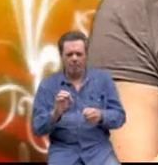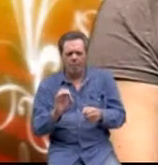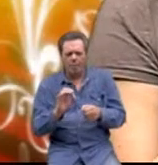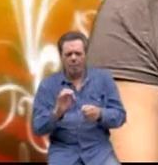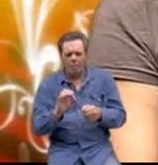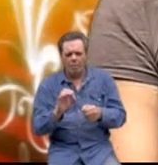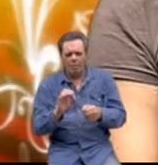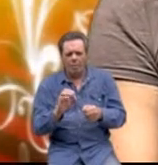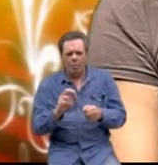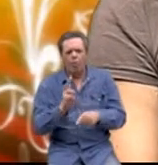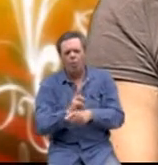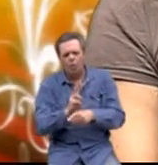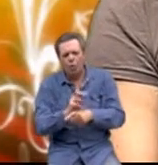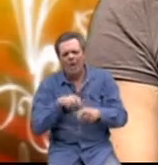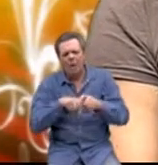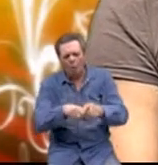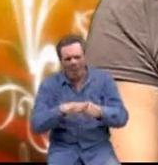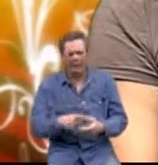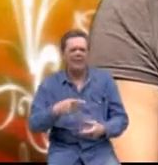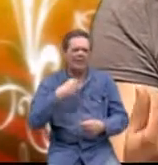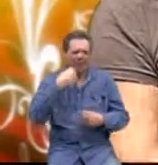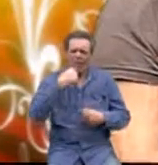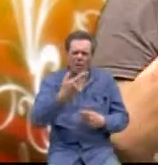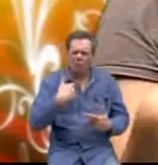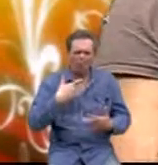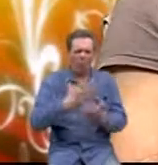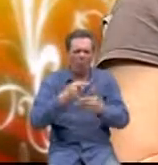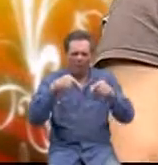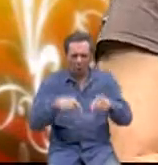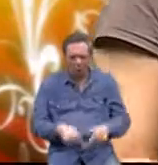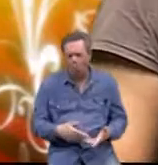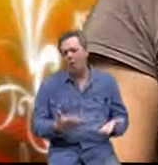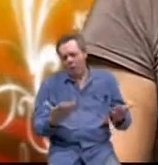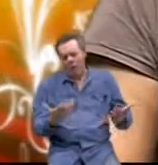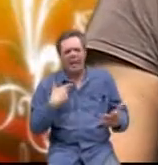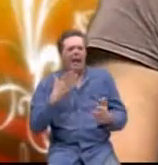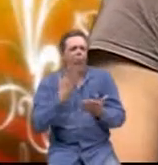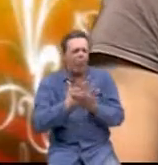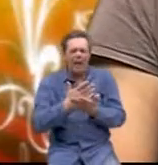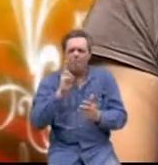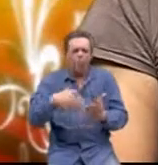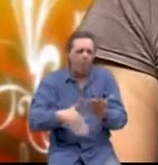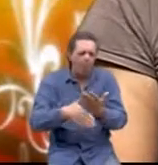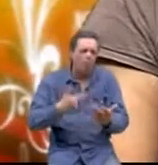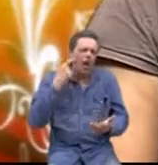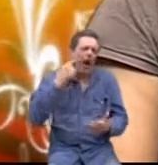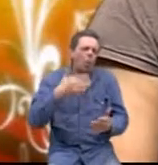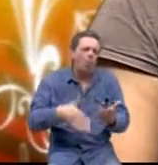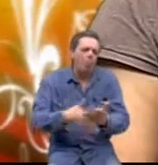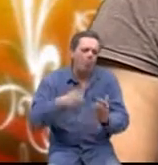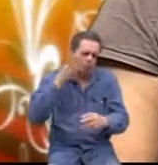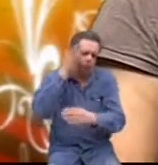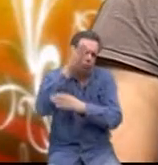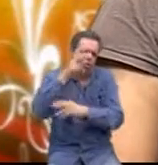znanja da smo mi uvijek tu, da nam se uvijek može obratiti, čak i ako slučajno ponovno ikad kasnije zatreba pomoć, što zapravo nije uopće neobičajno. Mislim,